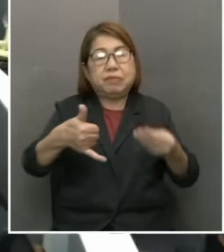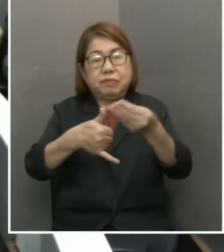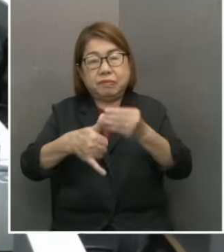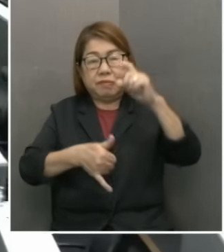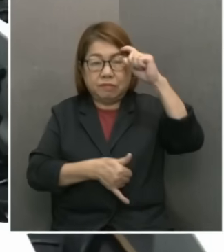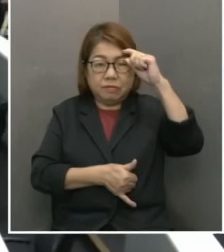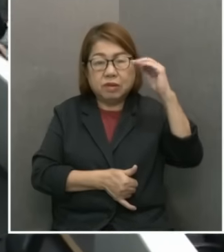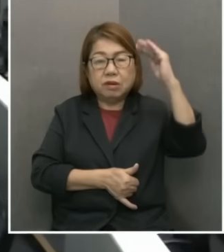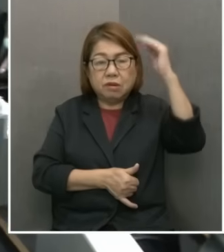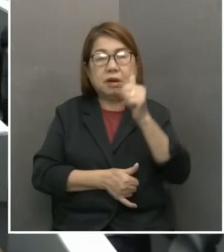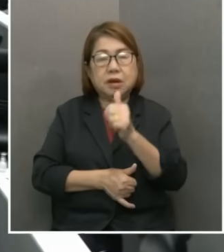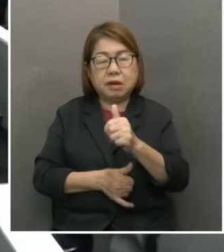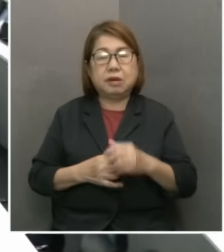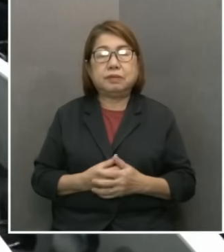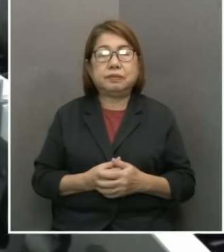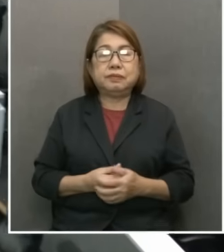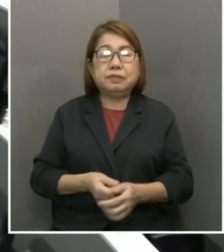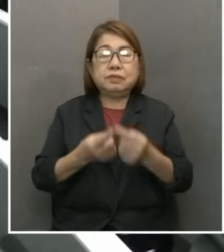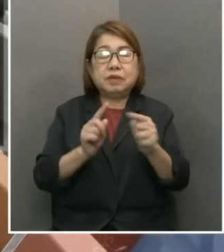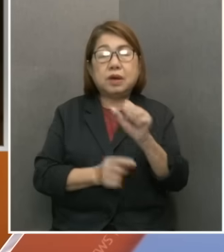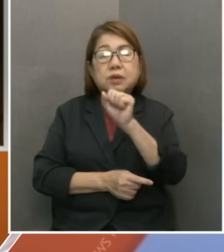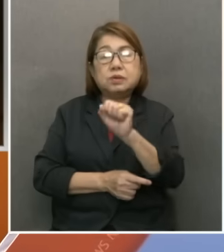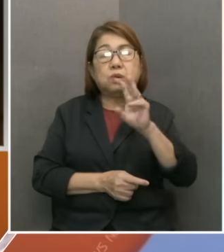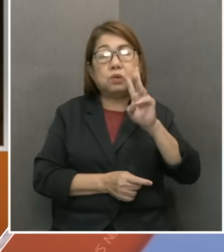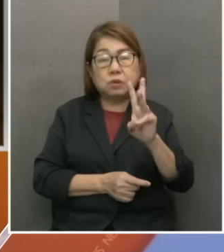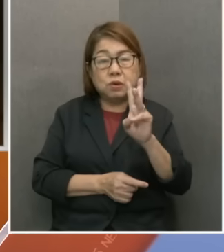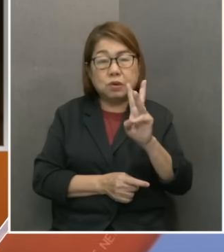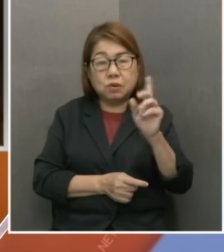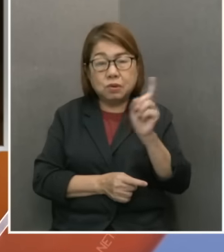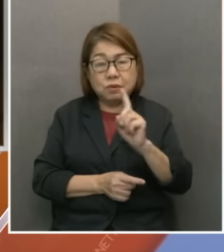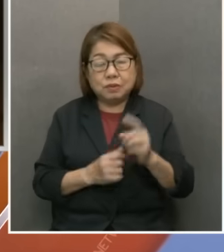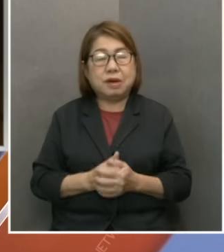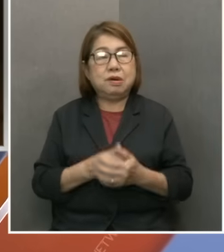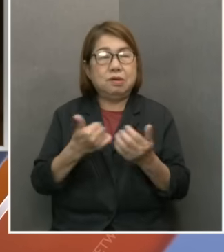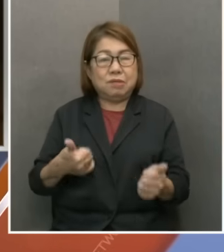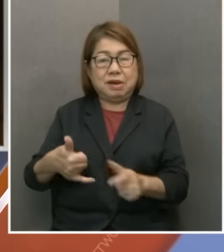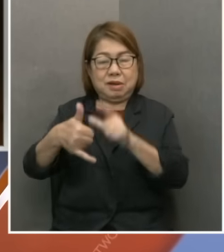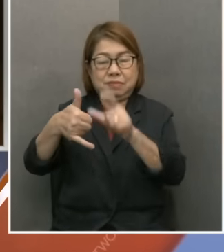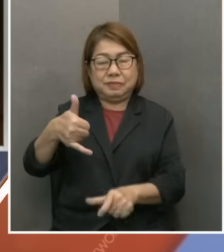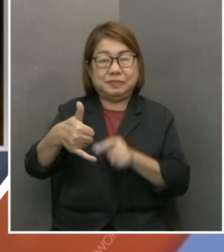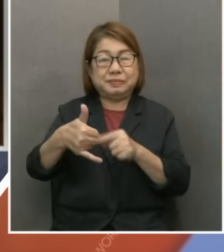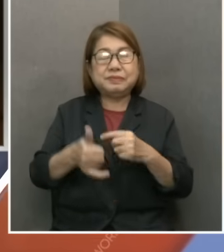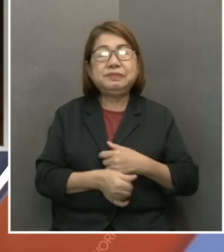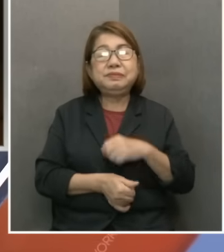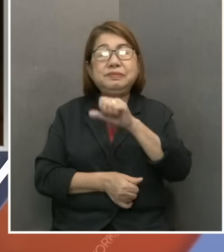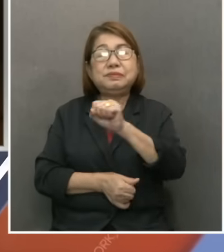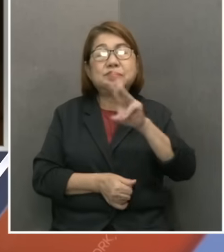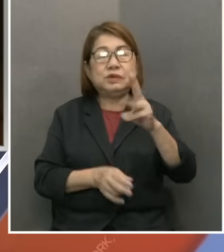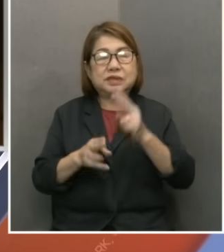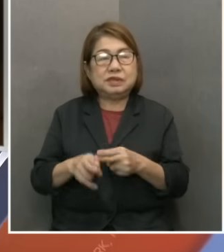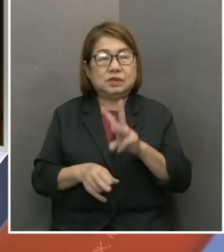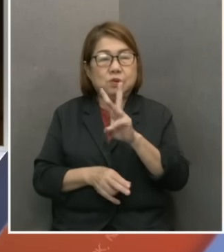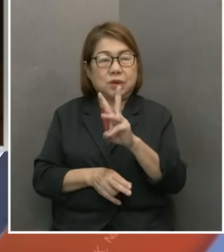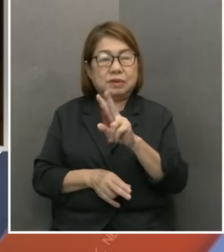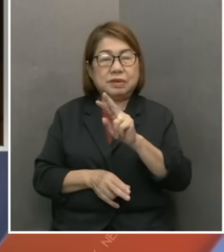ค่ะสำหรับท่าทีของวุฒิสภาหรือสวนะคะซึ่งขณะนี้นายวันชัยศรศิริสมาชิกวุฒิสภายัง